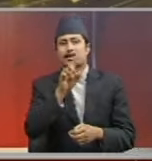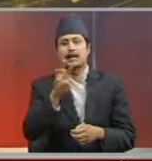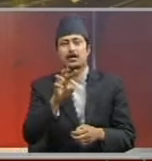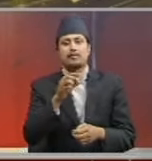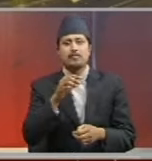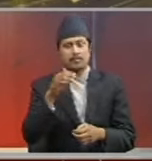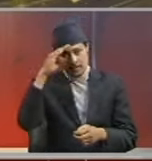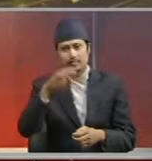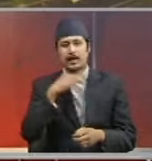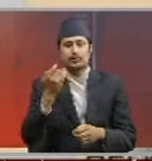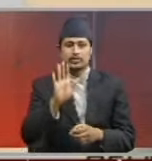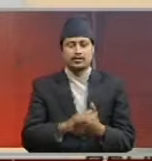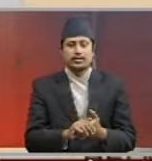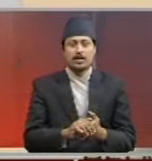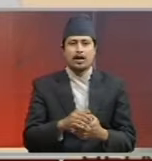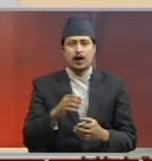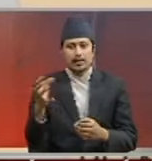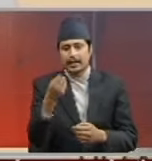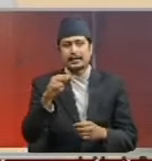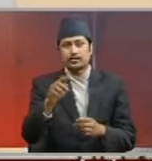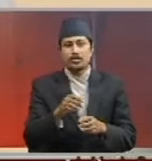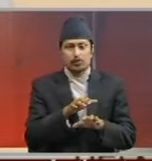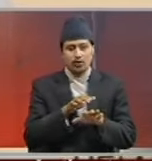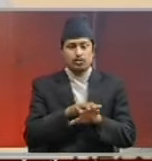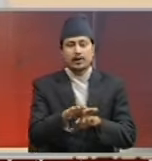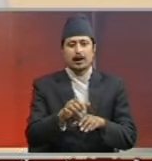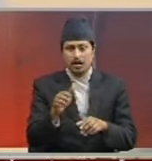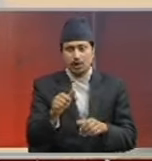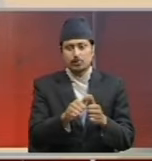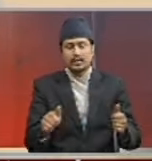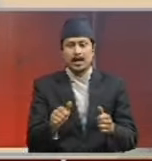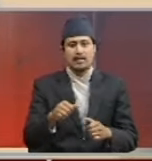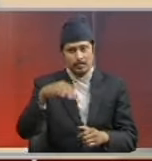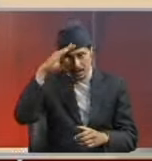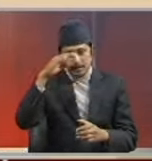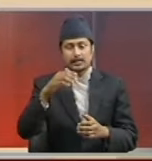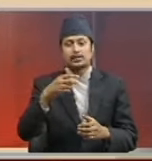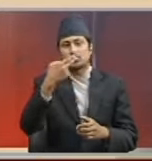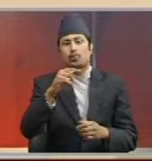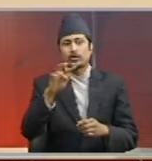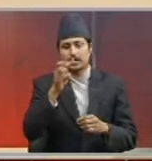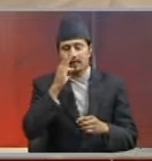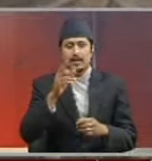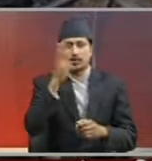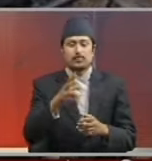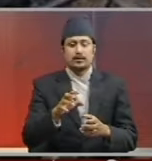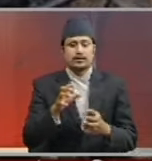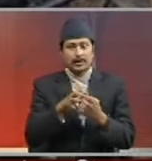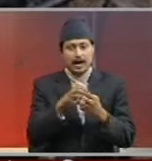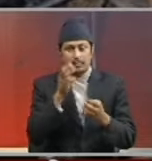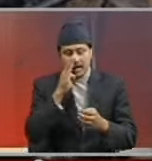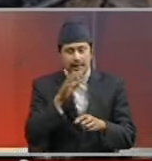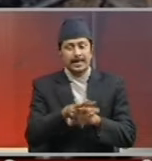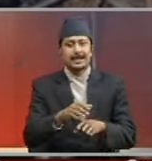प्रहरी मारिएका छन् अधिकारीहरूका अनुसार लस्कर गाहस्थित प्रहरी चौकीमा भएको सो आक्रमणमा अन्य थुप्रै